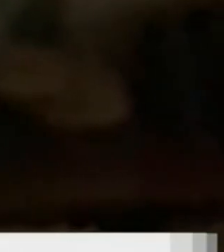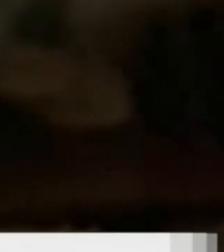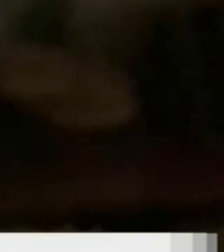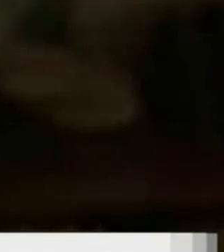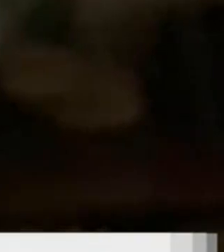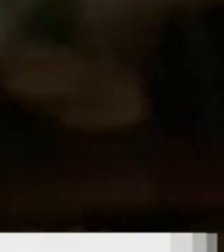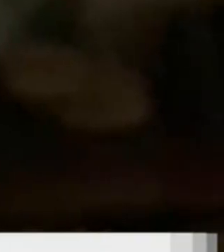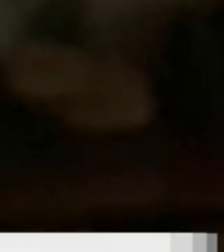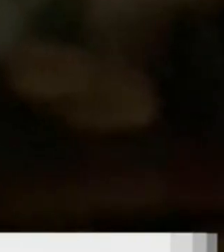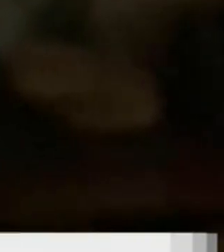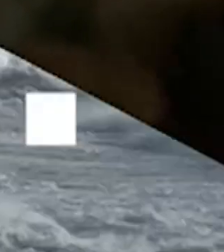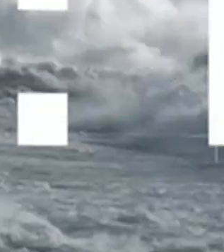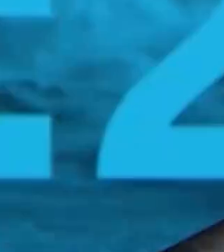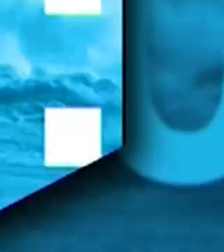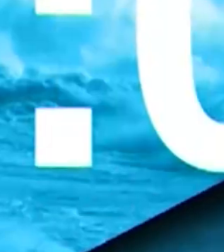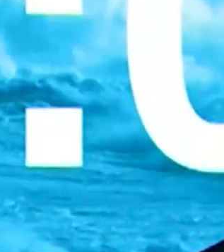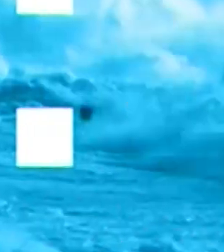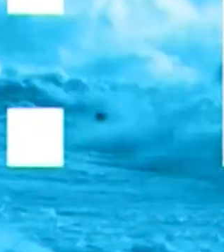минути.